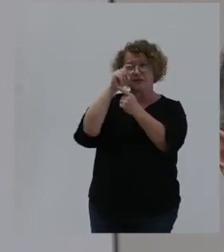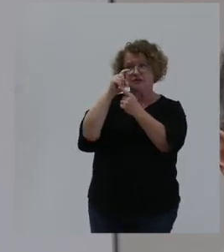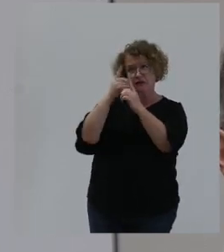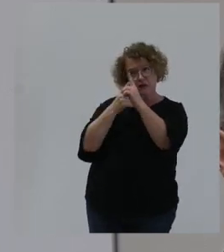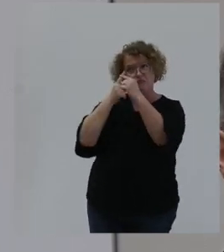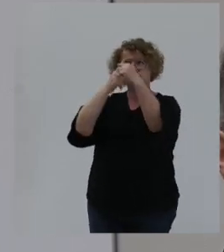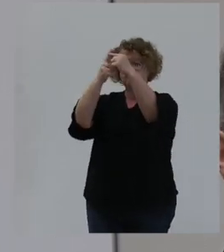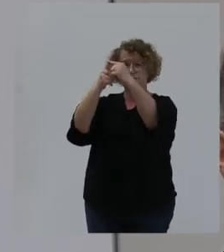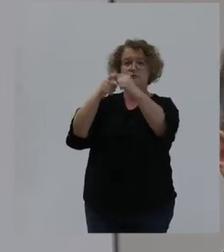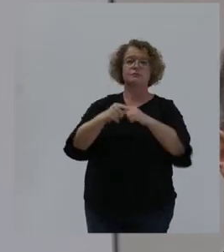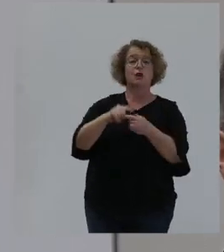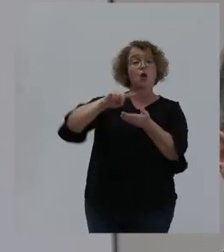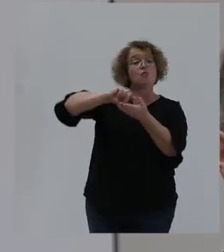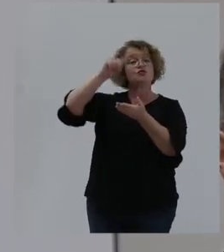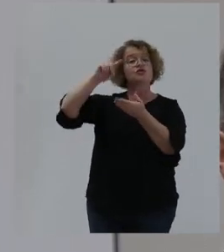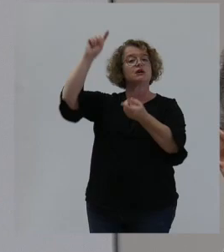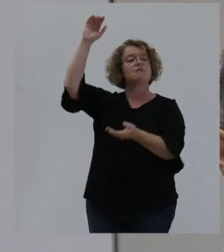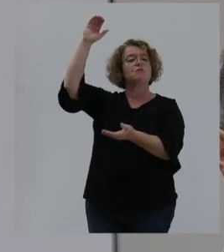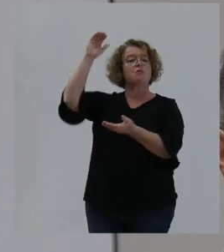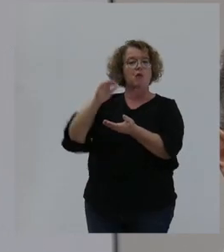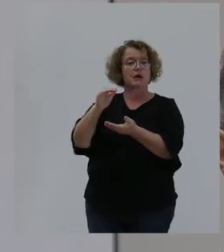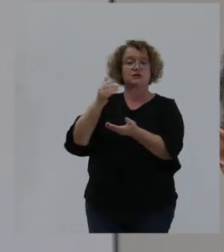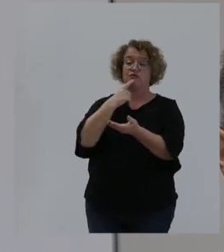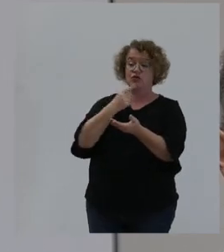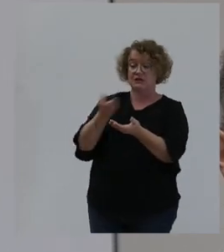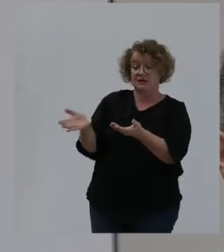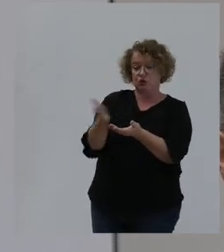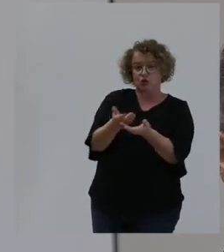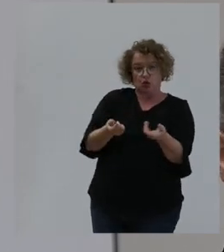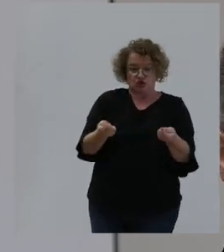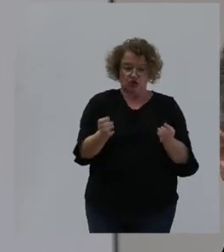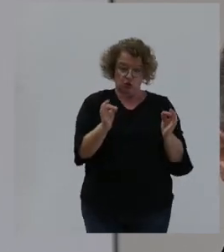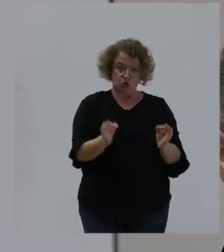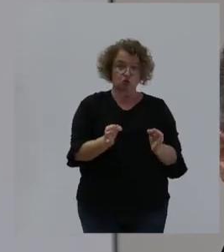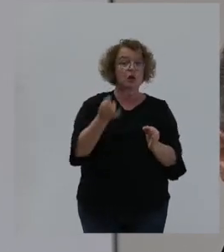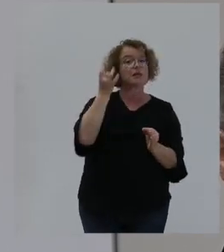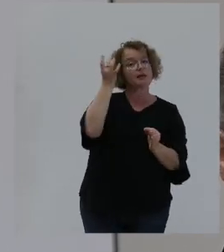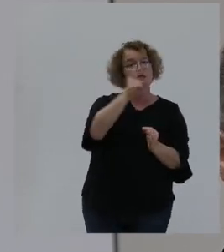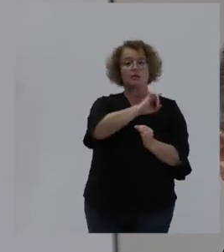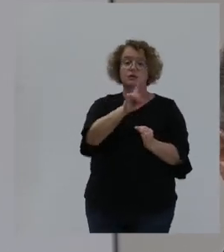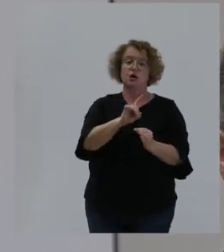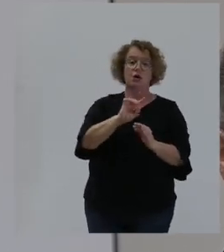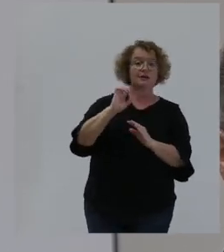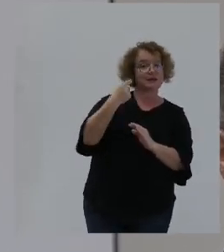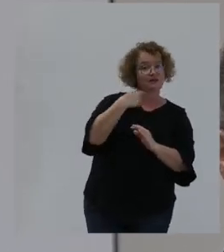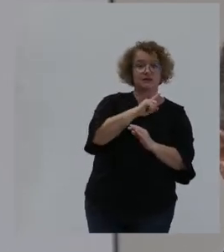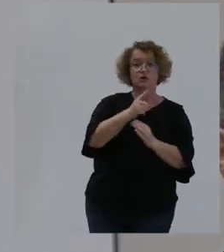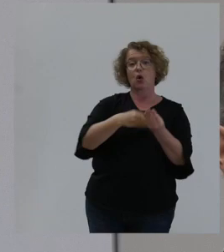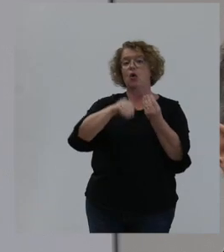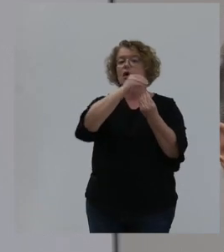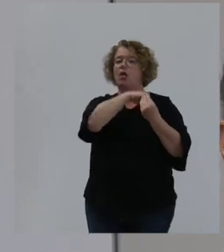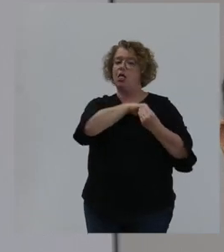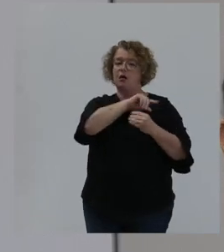Le défi des coupes budgétaires, qui impliquera une saine gestion de nos ressources, sans déficit ni excédent. Le défi de la